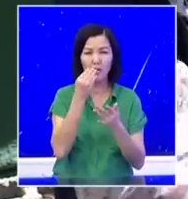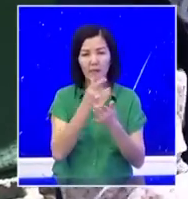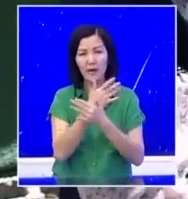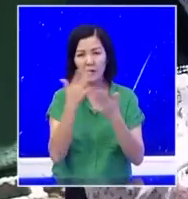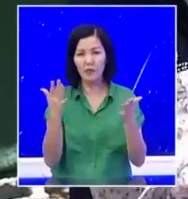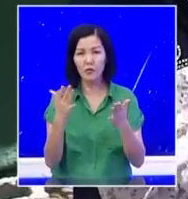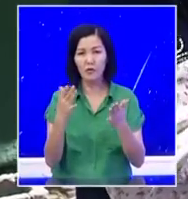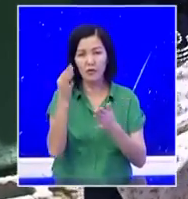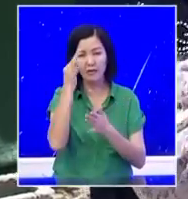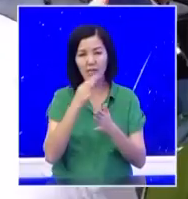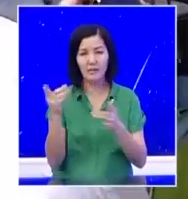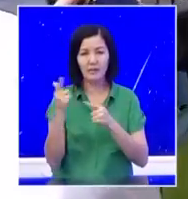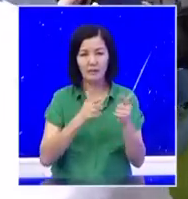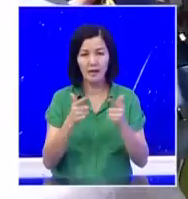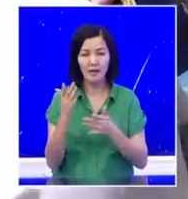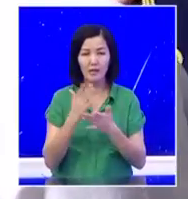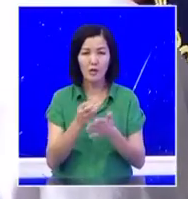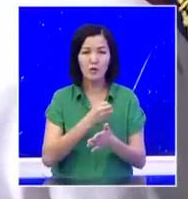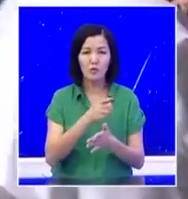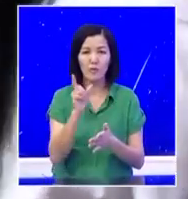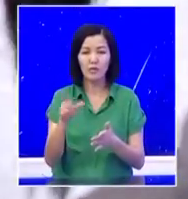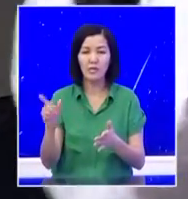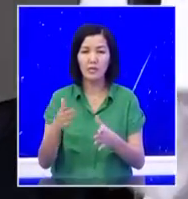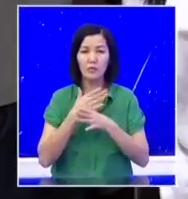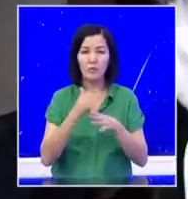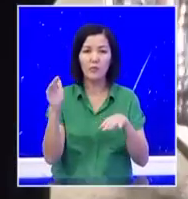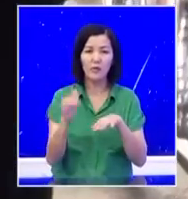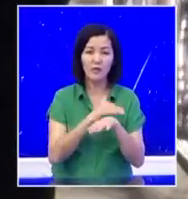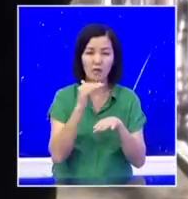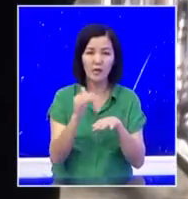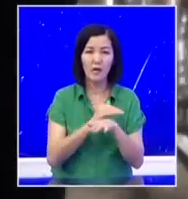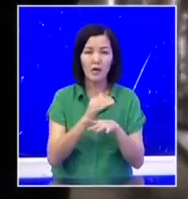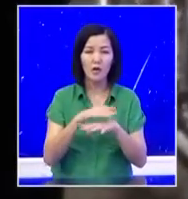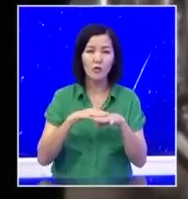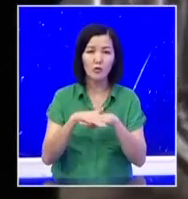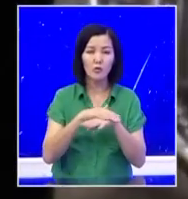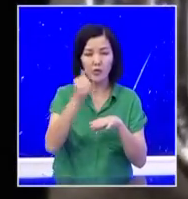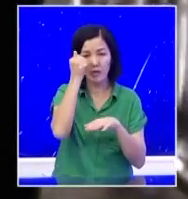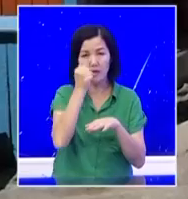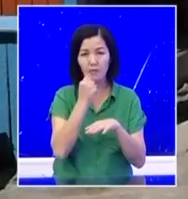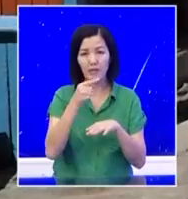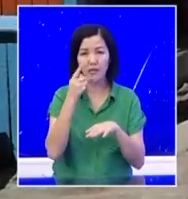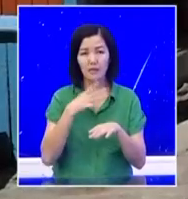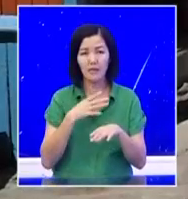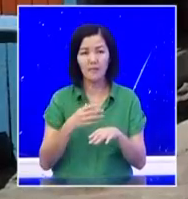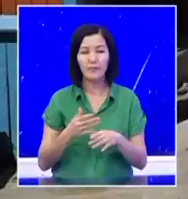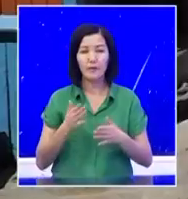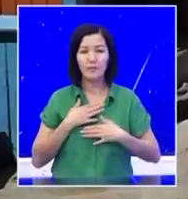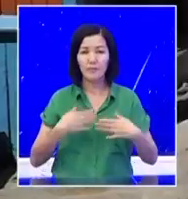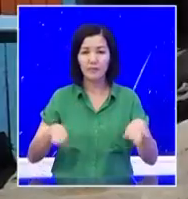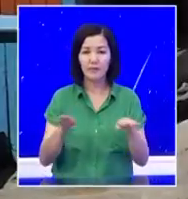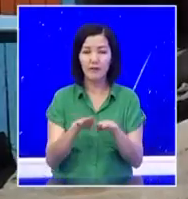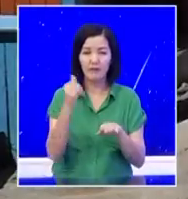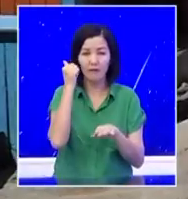мен тәттілерге дейін әзірленген. Жомарт жандардың тарапынан көрсетілген бұл көмекке тұрғындар ризашылықтарын білдірді. Мына біз сияқты